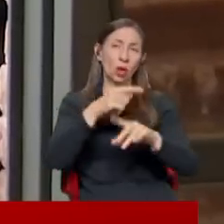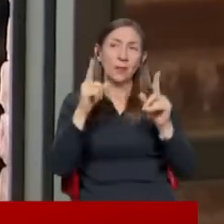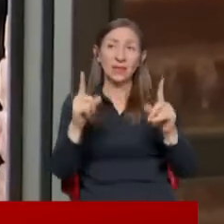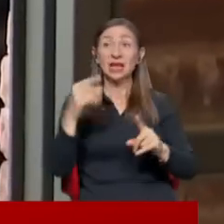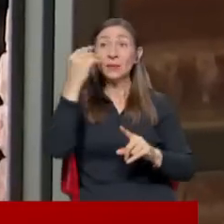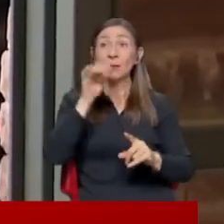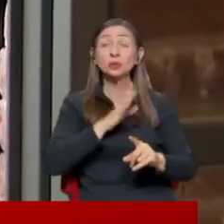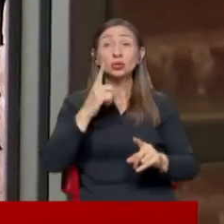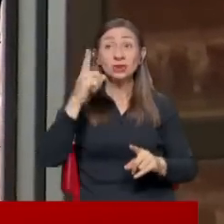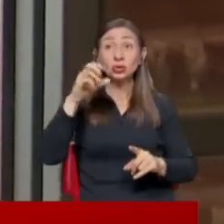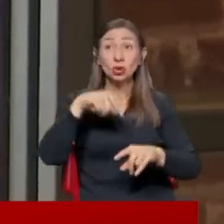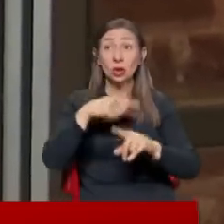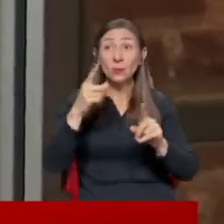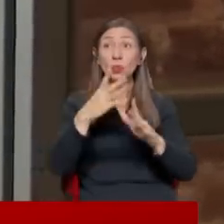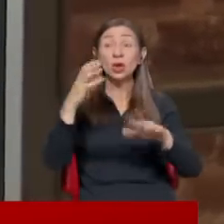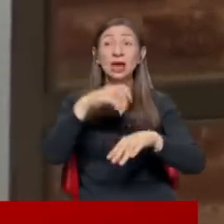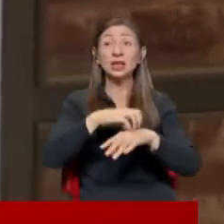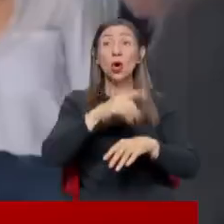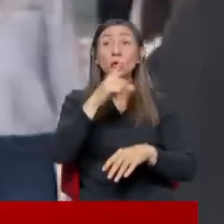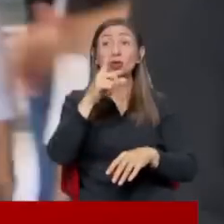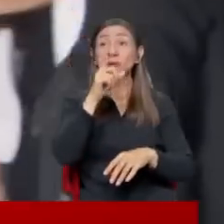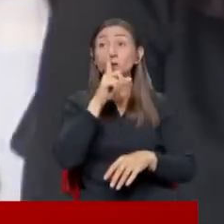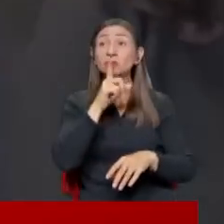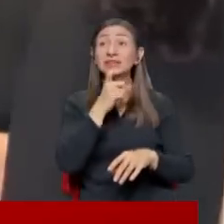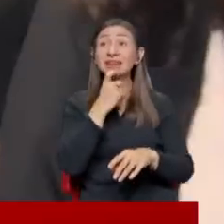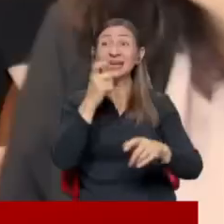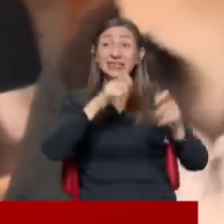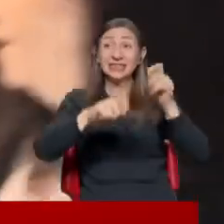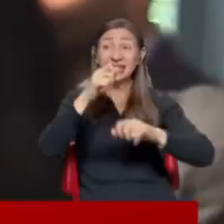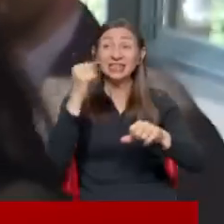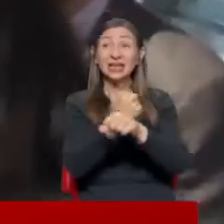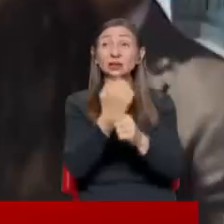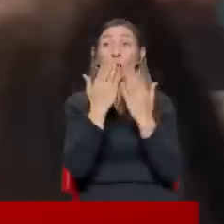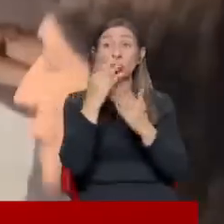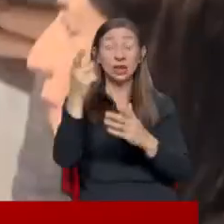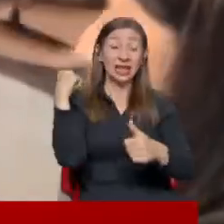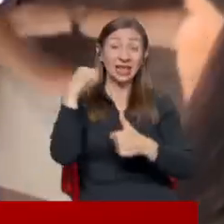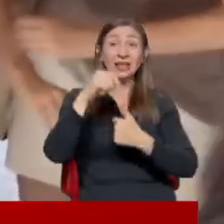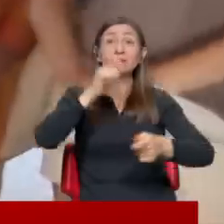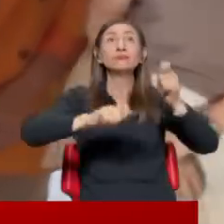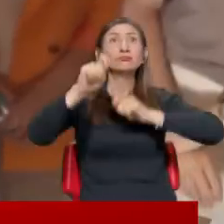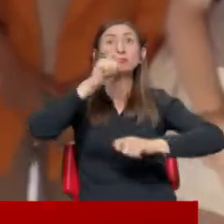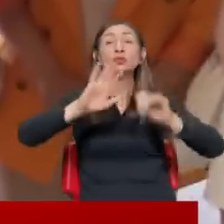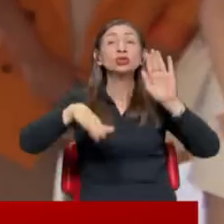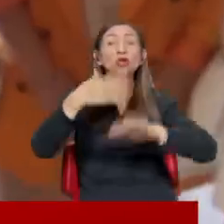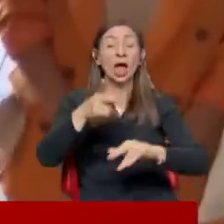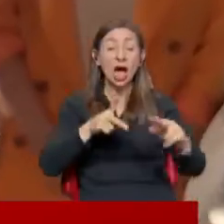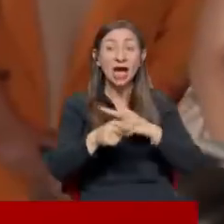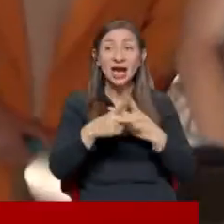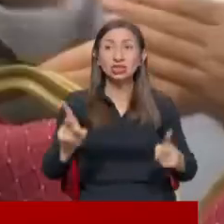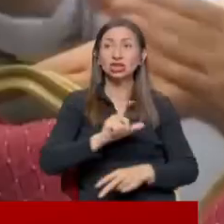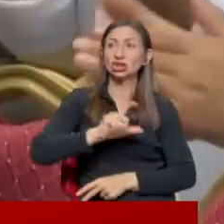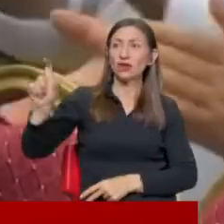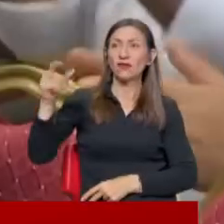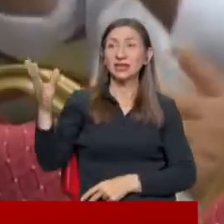İmamoğlu, Cumhurbaşkanı'nın sözlerine Büyükada'da 19. yüzyılda inşa edilen Taş Mektep'in yeniden restore edilmesi sonrası açılışında